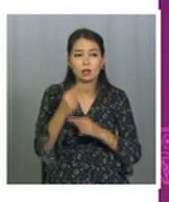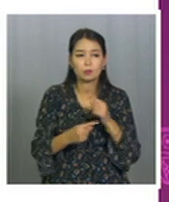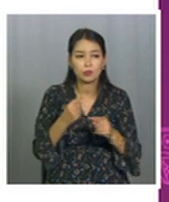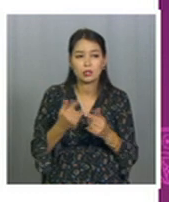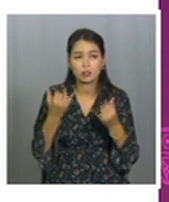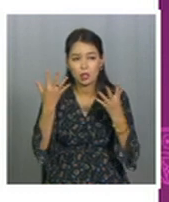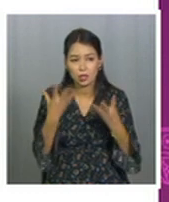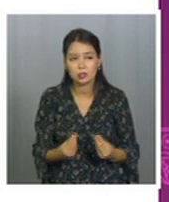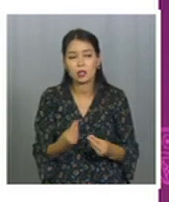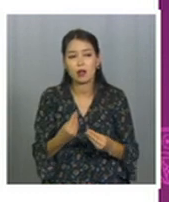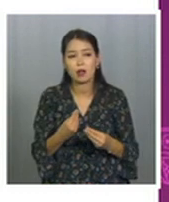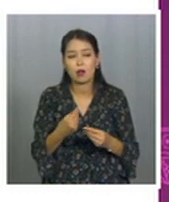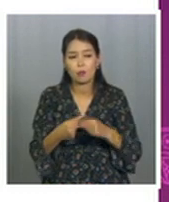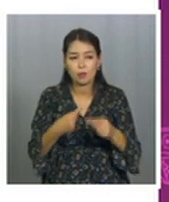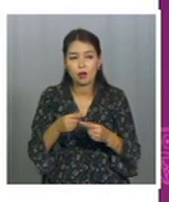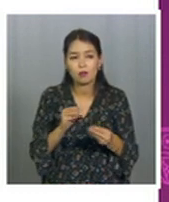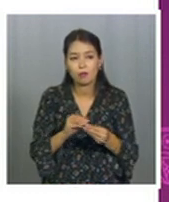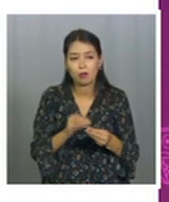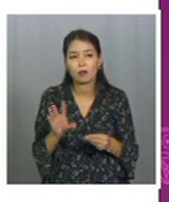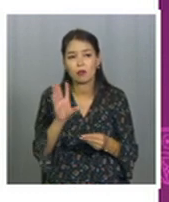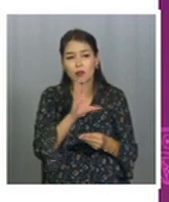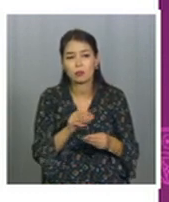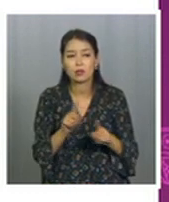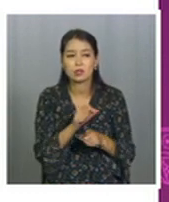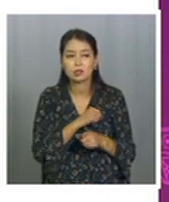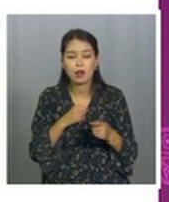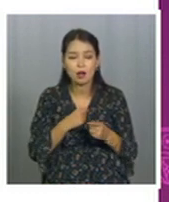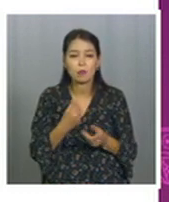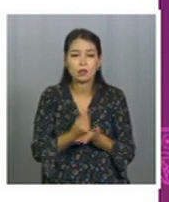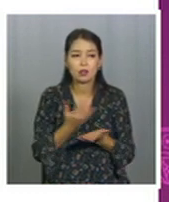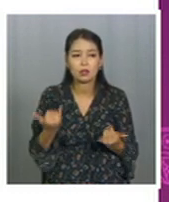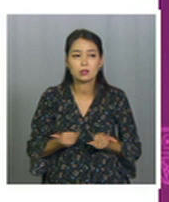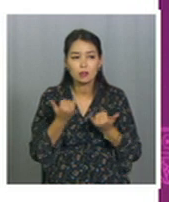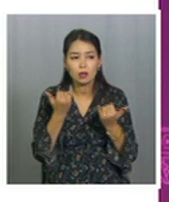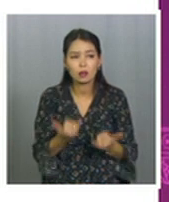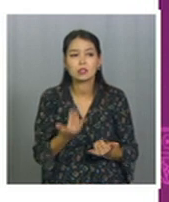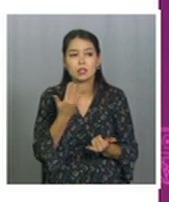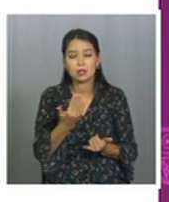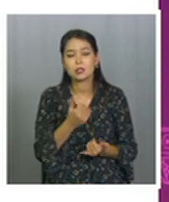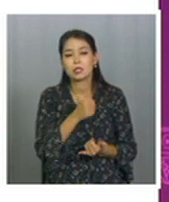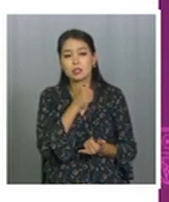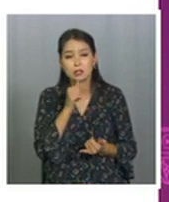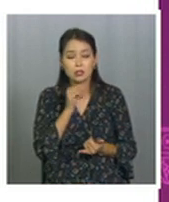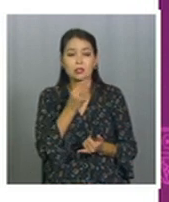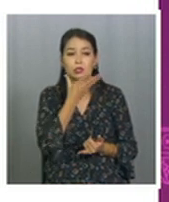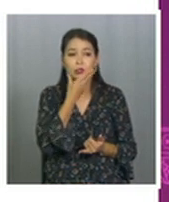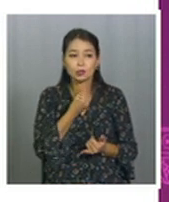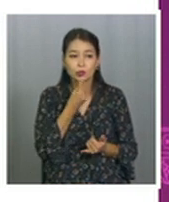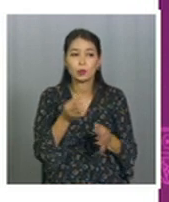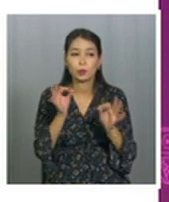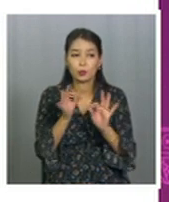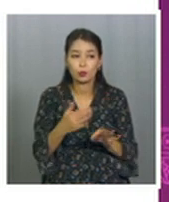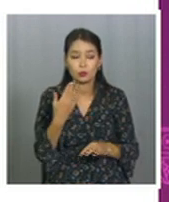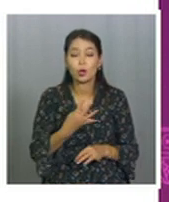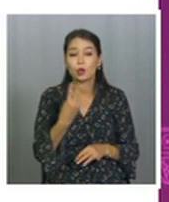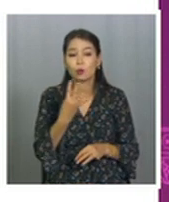жасасып келе жатқан ең киелі де қастерлі, сырлы да сұлу өнер деген сөйлемнен басталады. Ал төртінші азат